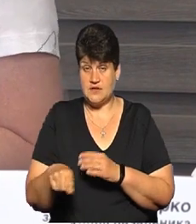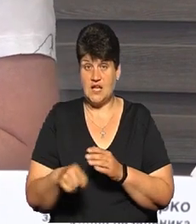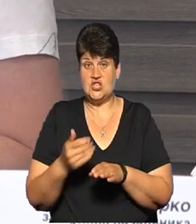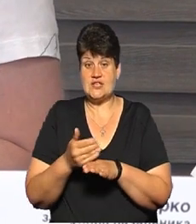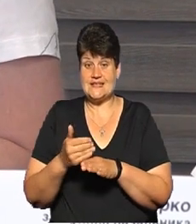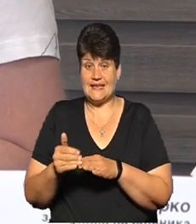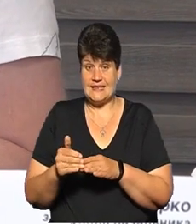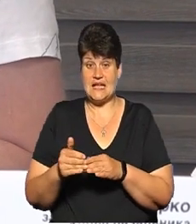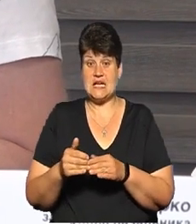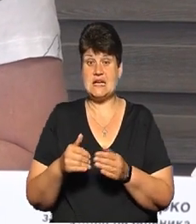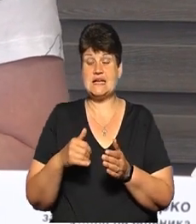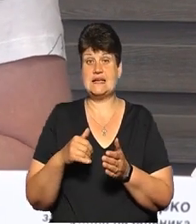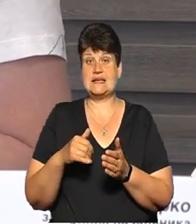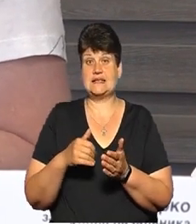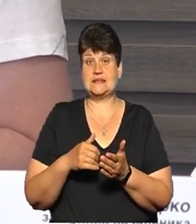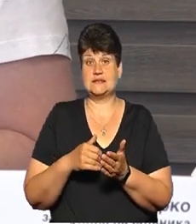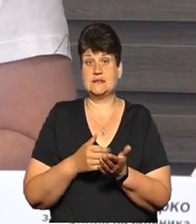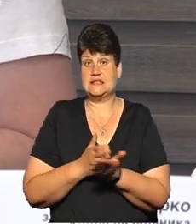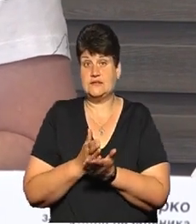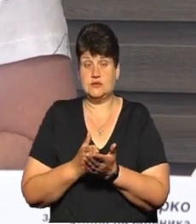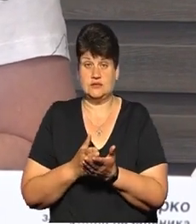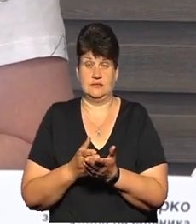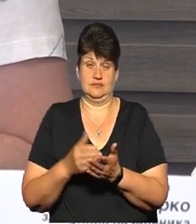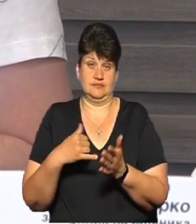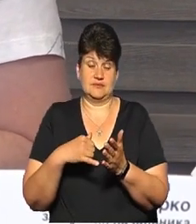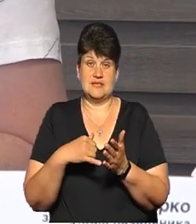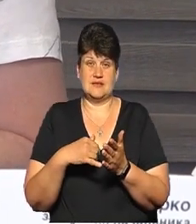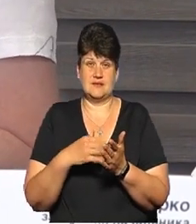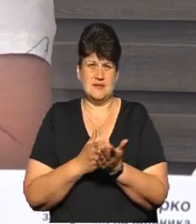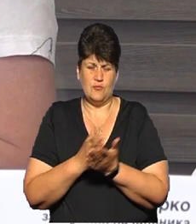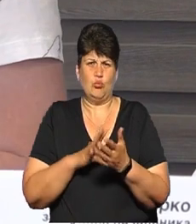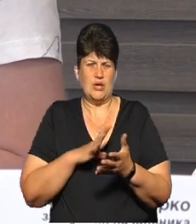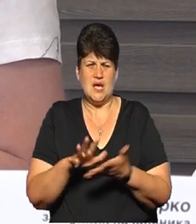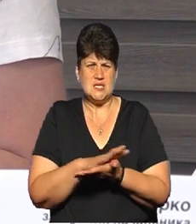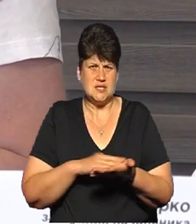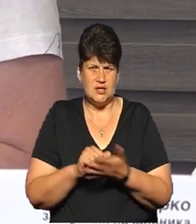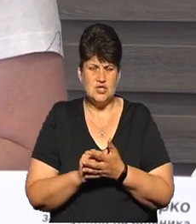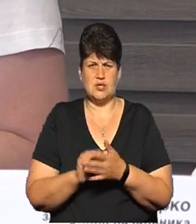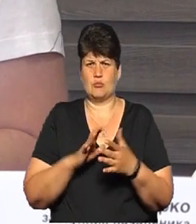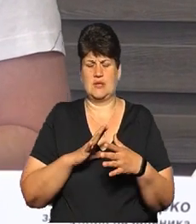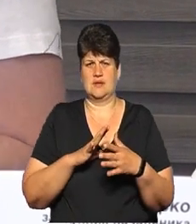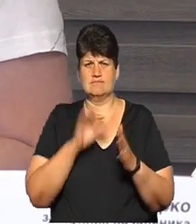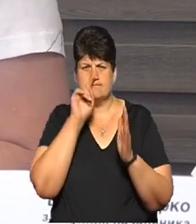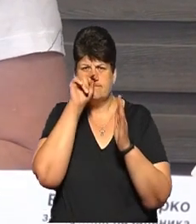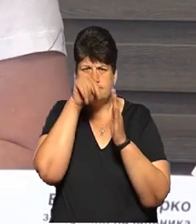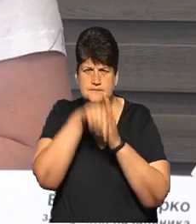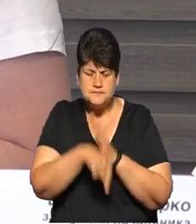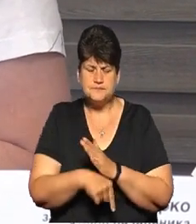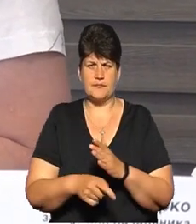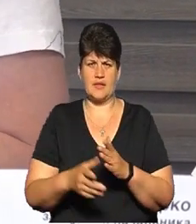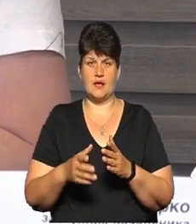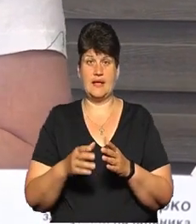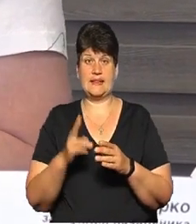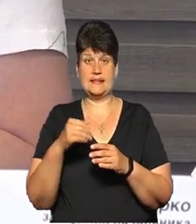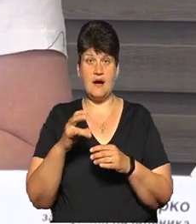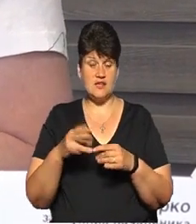була просто знищена. Серверну інфраструктуру. До деяких були отримані незаконний доступ, дані дискредитовані, їх вже